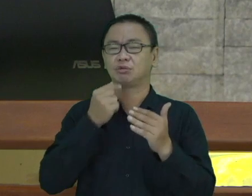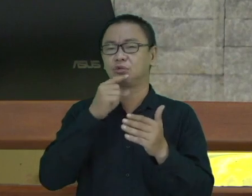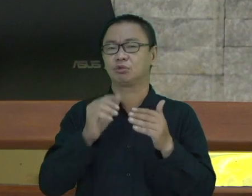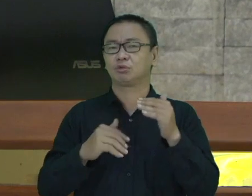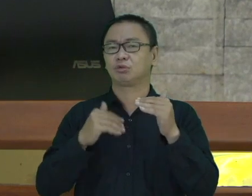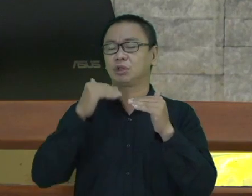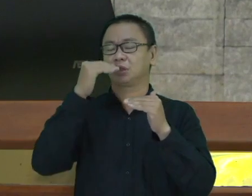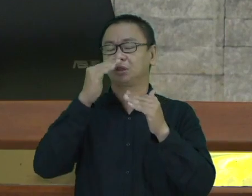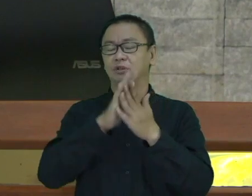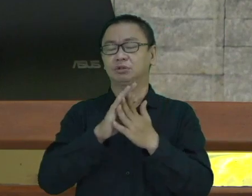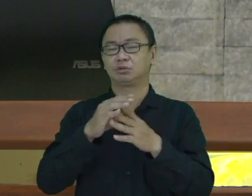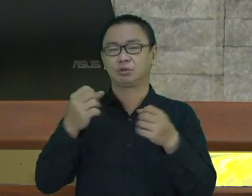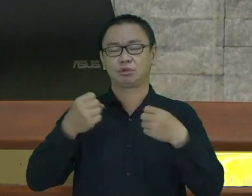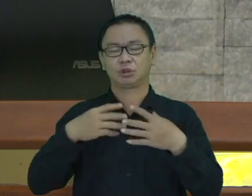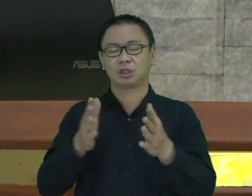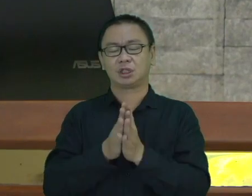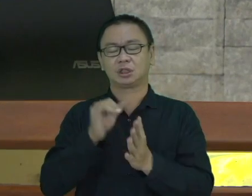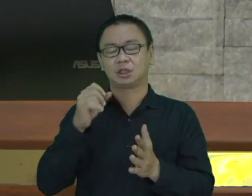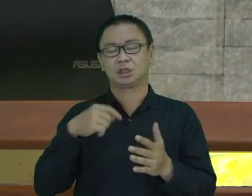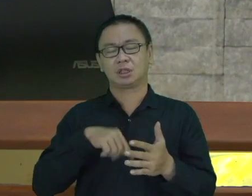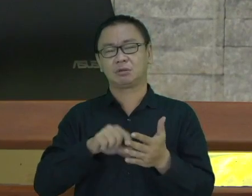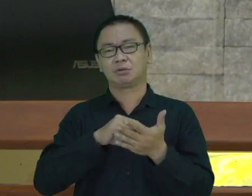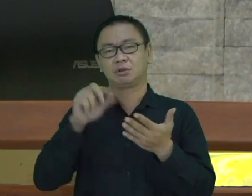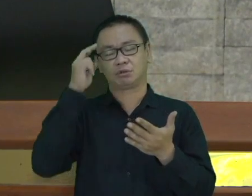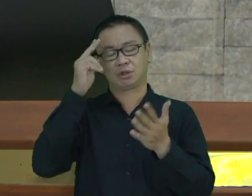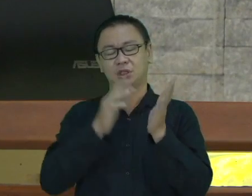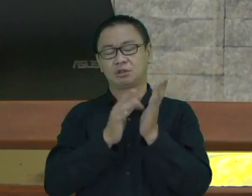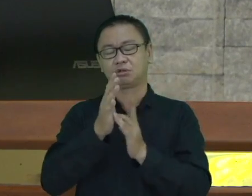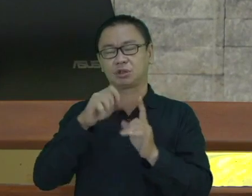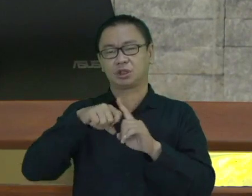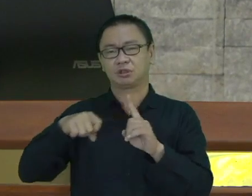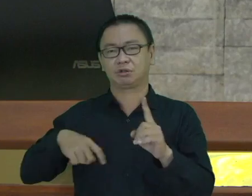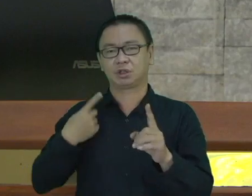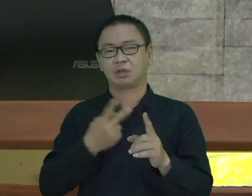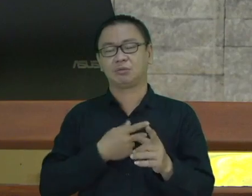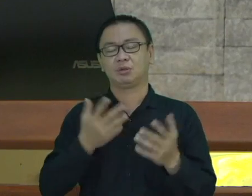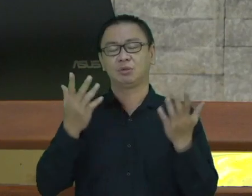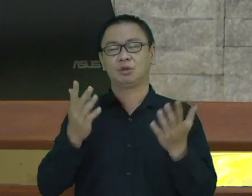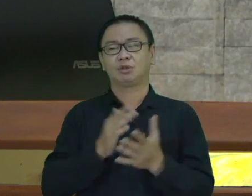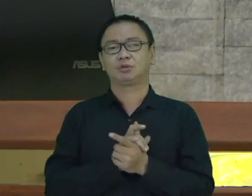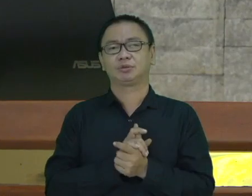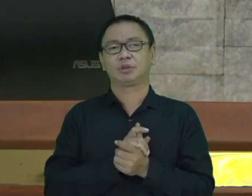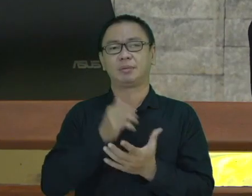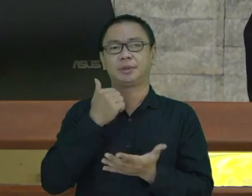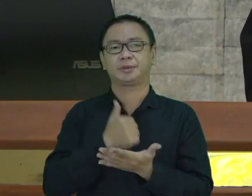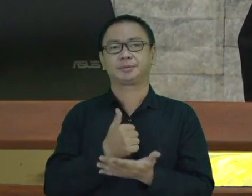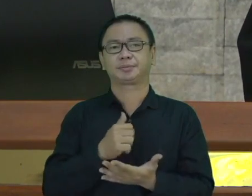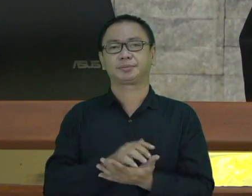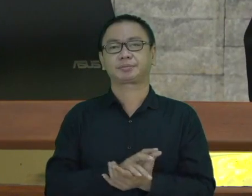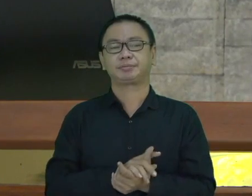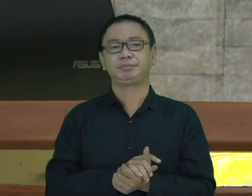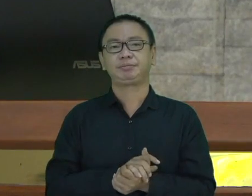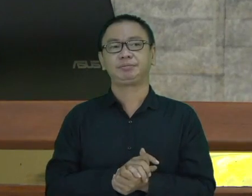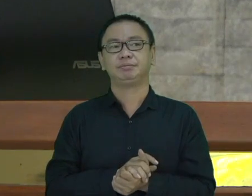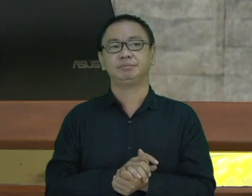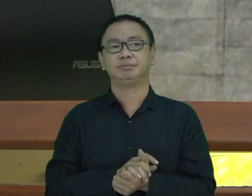kesalahan kami. Di dalam nama Tuhan Yesus Kristus kami memohon. Amin. Saudara, saya